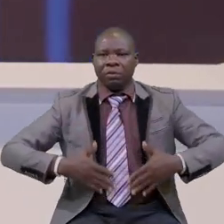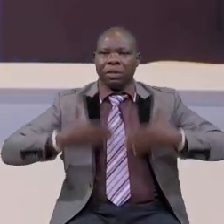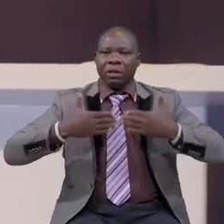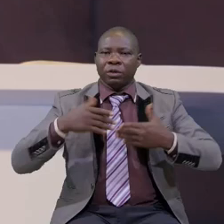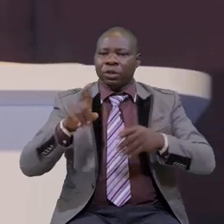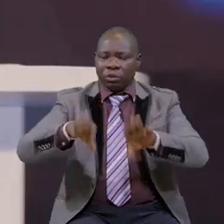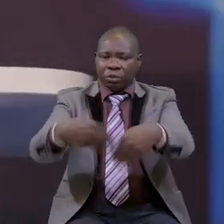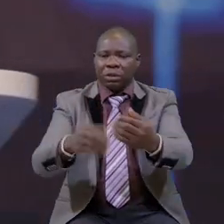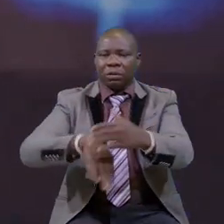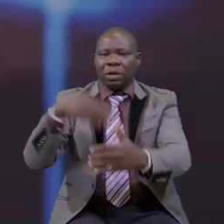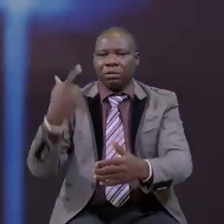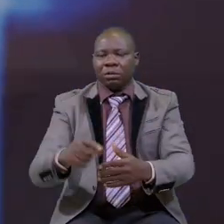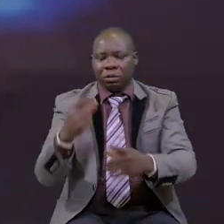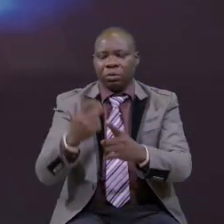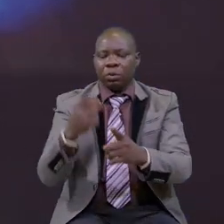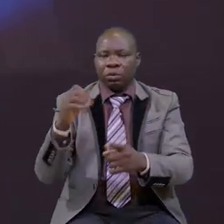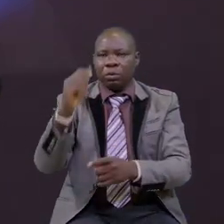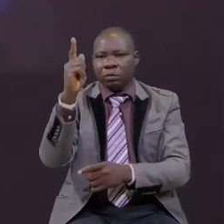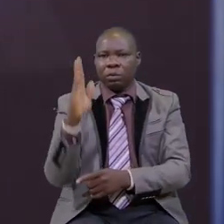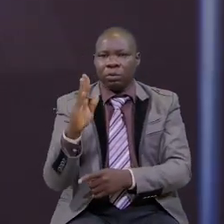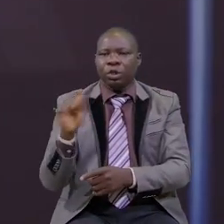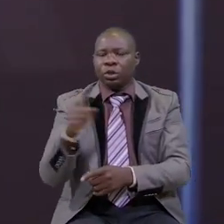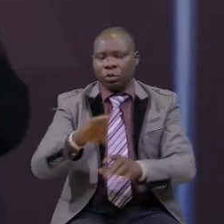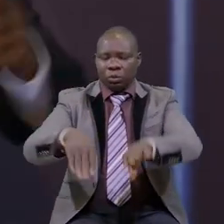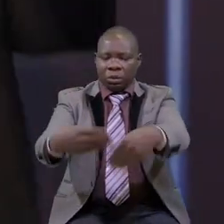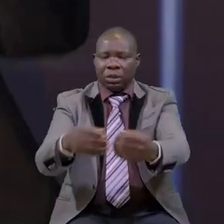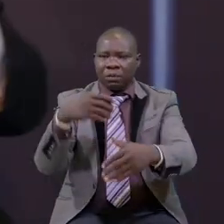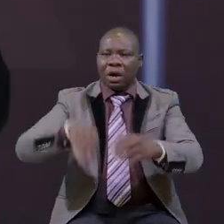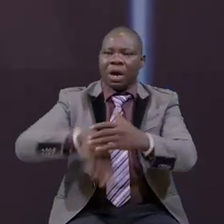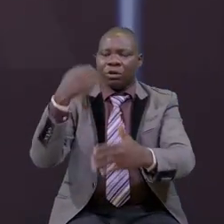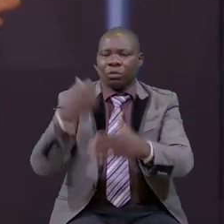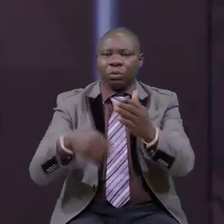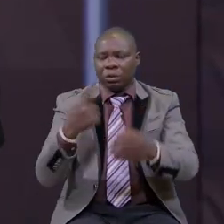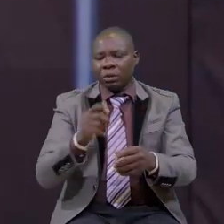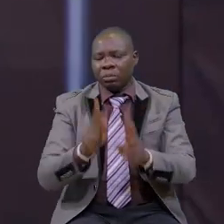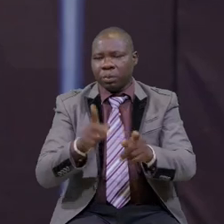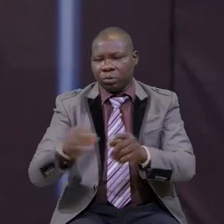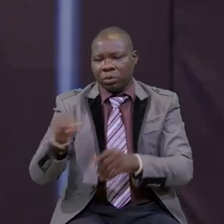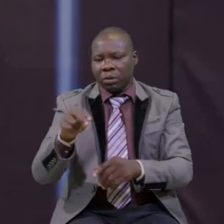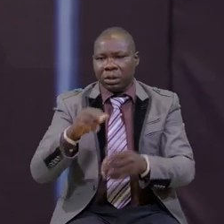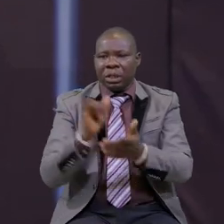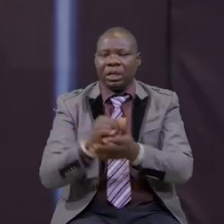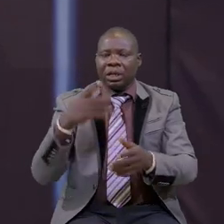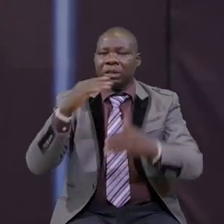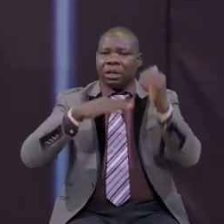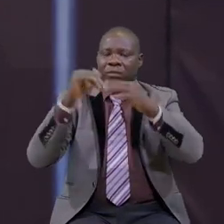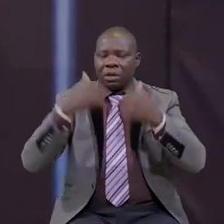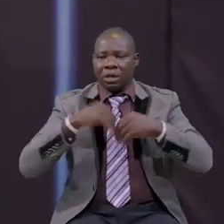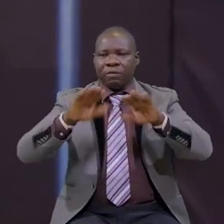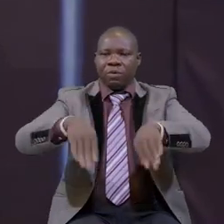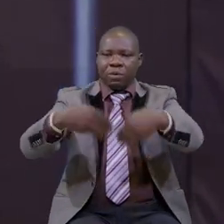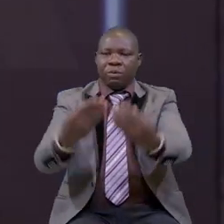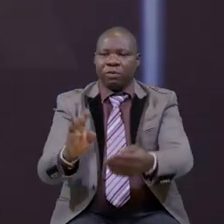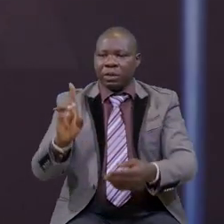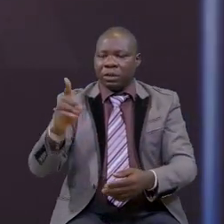tu donnes la parole de Dieu, tu donnes ce dont les gens ont besoin et que le ciel a pourvu pour